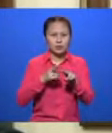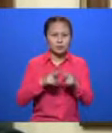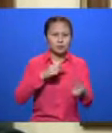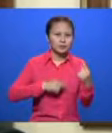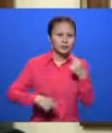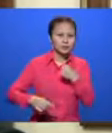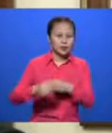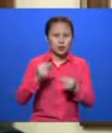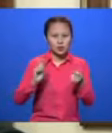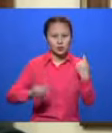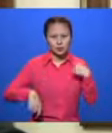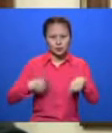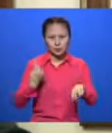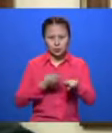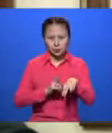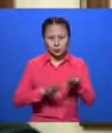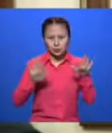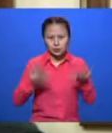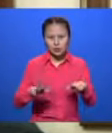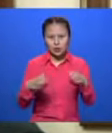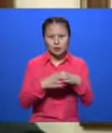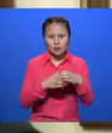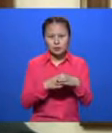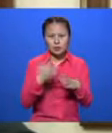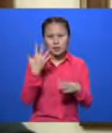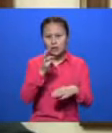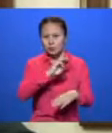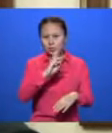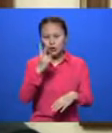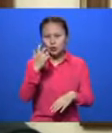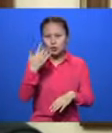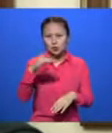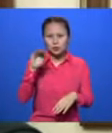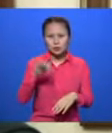бағытталған шығындарды ғана азайтамыз. Біздің компания былтыр 5 миллион 355 мың